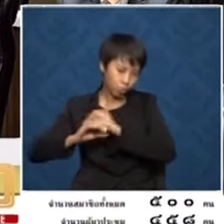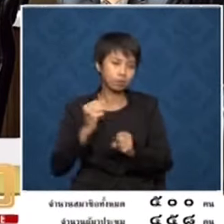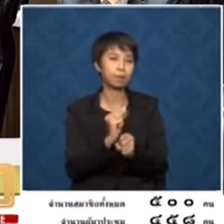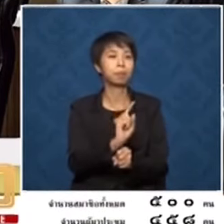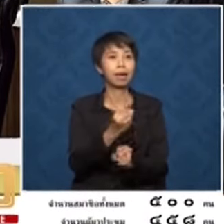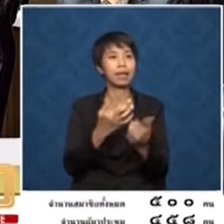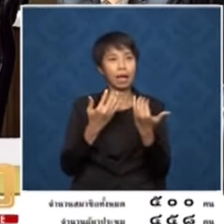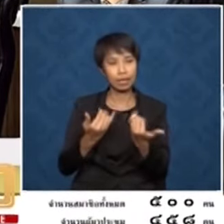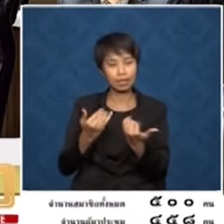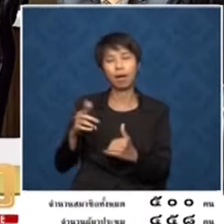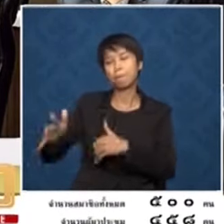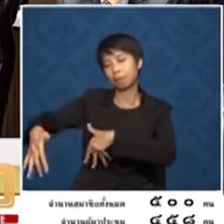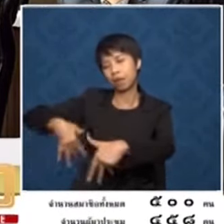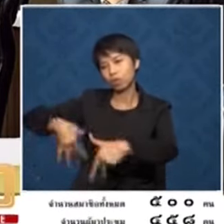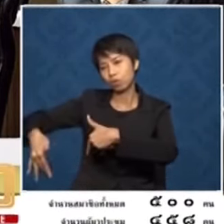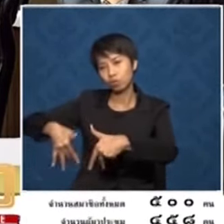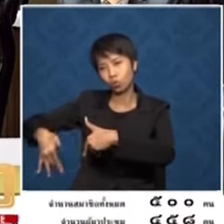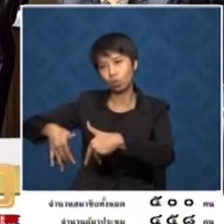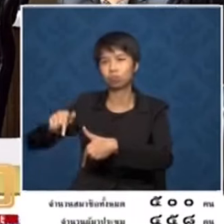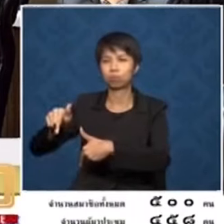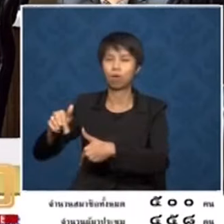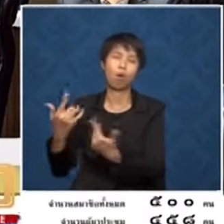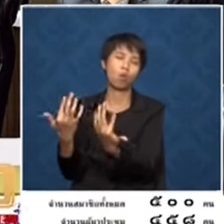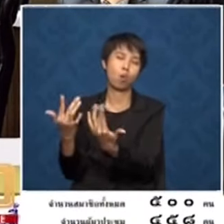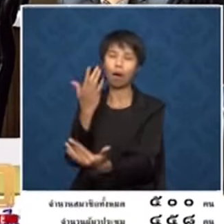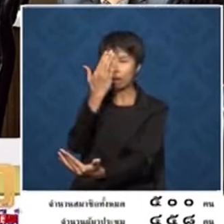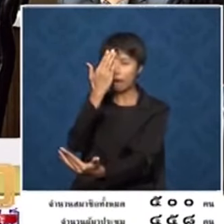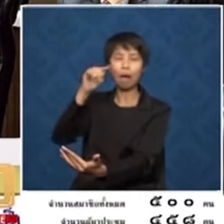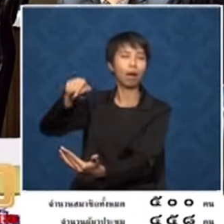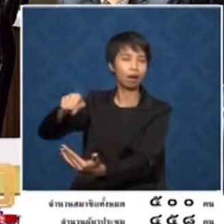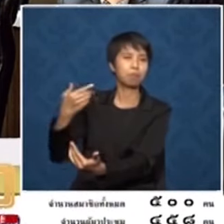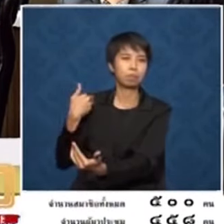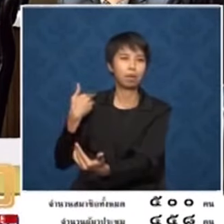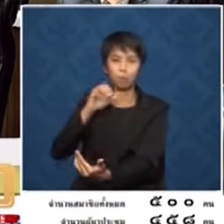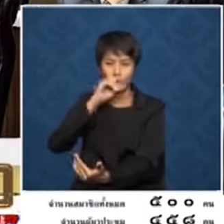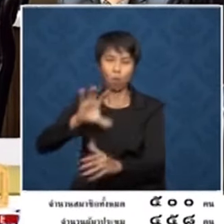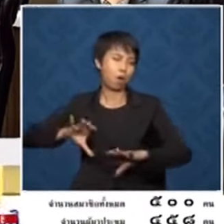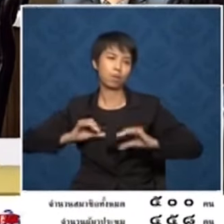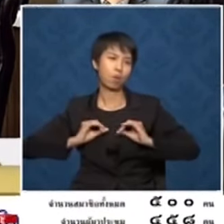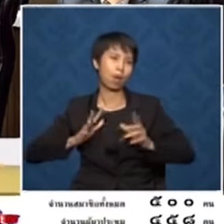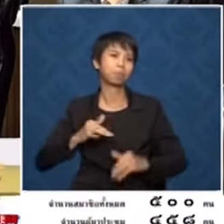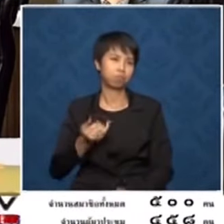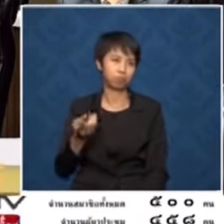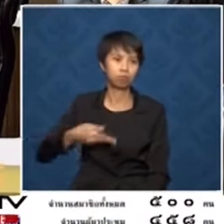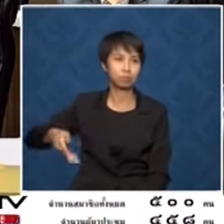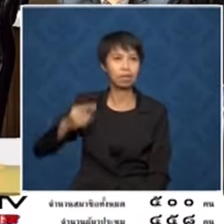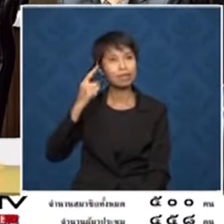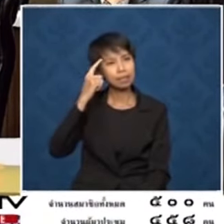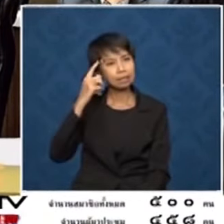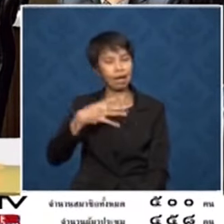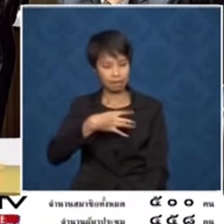นับองค์ประชุมก่อนที่จะมีการลงมติกันอก็เกิดบรรยากาศการประท้วงตอบโต้กันไปมาระหว่างสสรัฐบาลกับฝ่าย